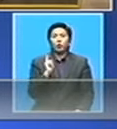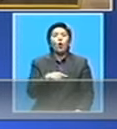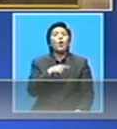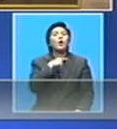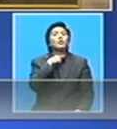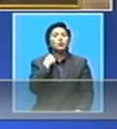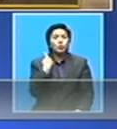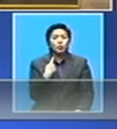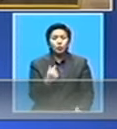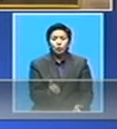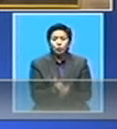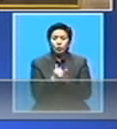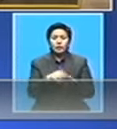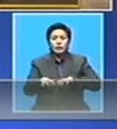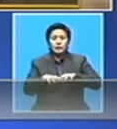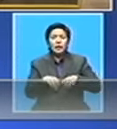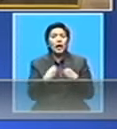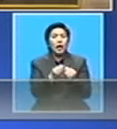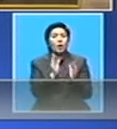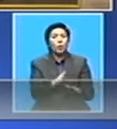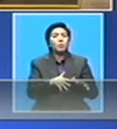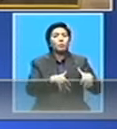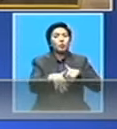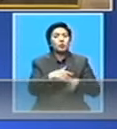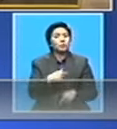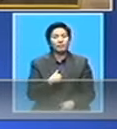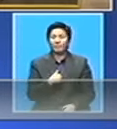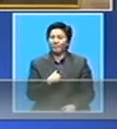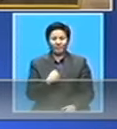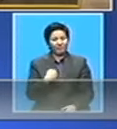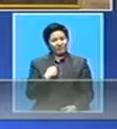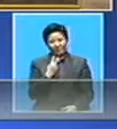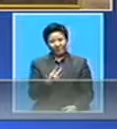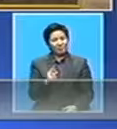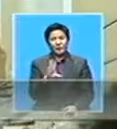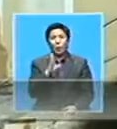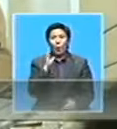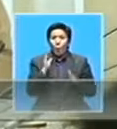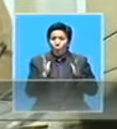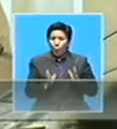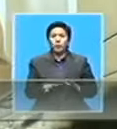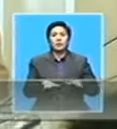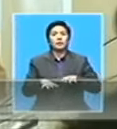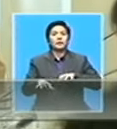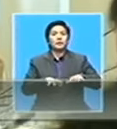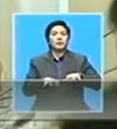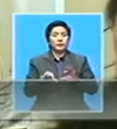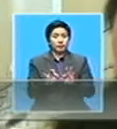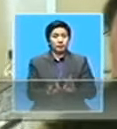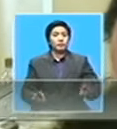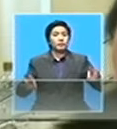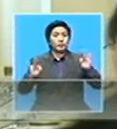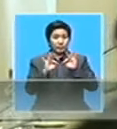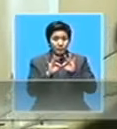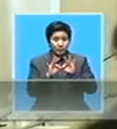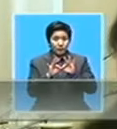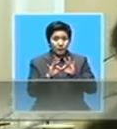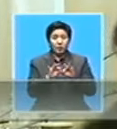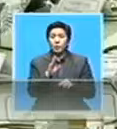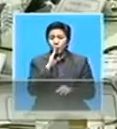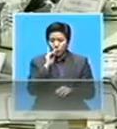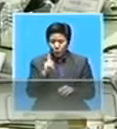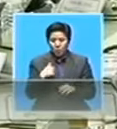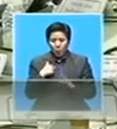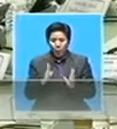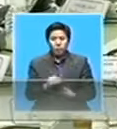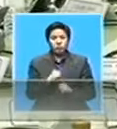ยบายตามรถแมพของคสช.และรัฐบาลทั้งนี้เพื่อให้เกิดสิ่งที่ทุกคนต้องการให้ได้โดยเร็วที่สุดและยั่งยืนเพราะฉะนั้นทุกฝ่ายน่